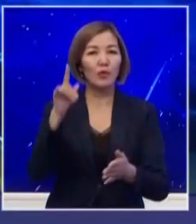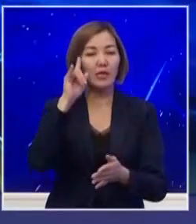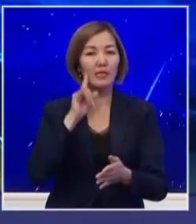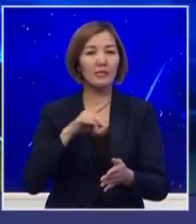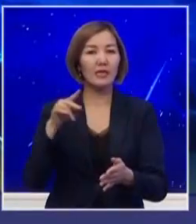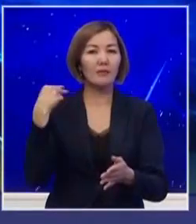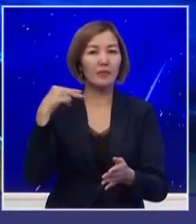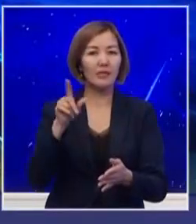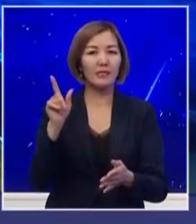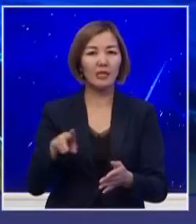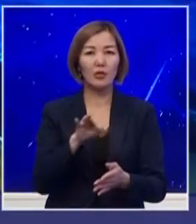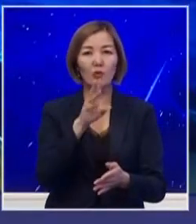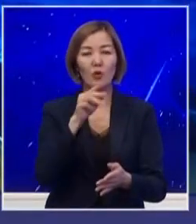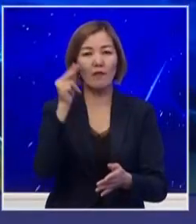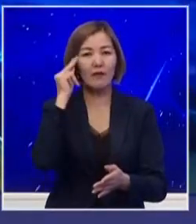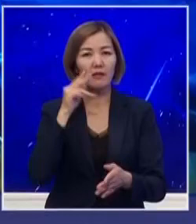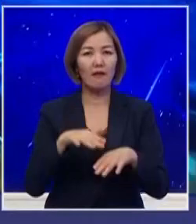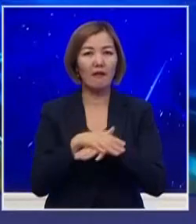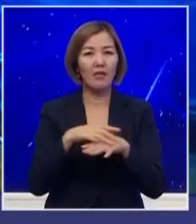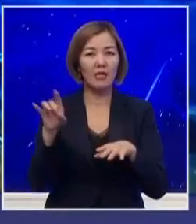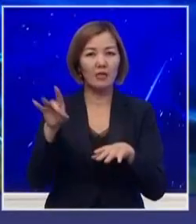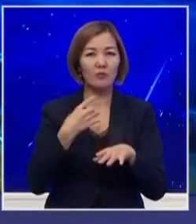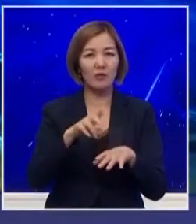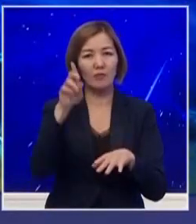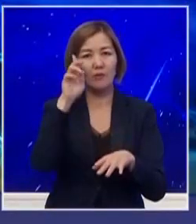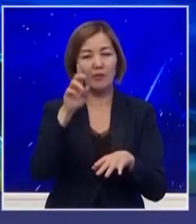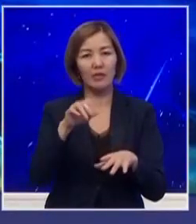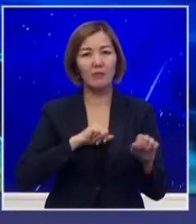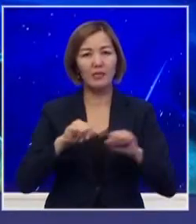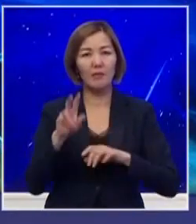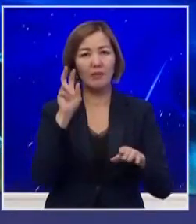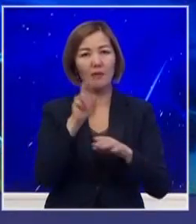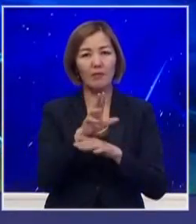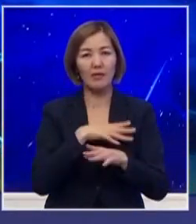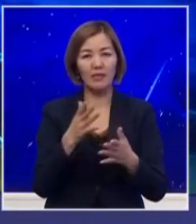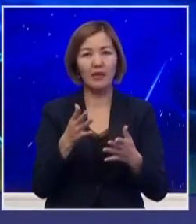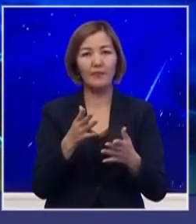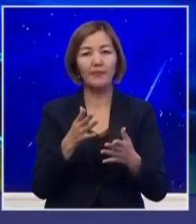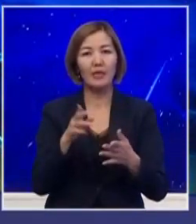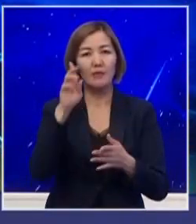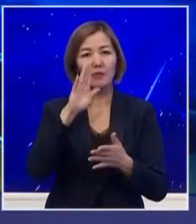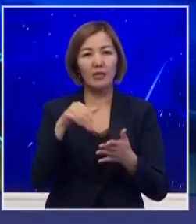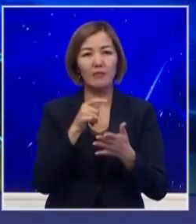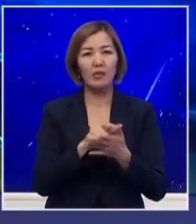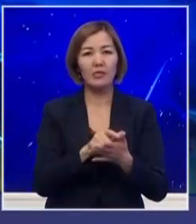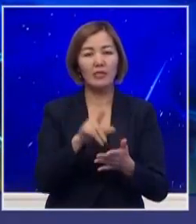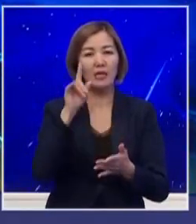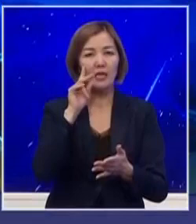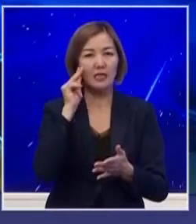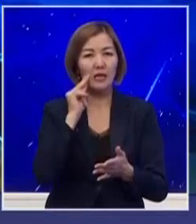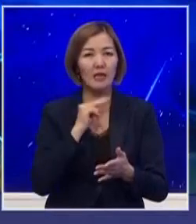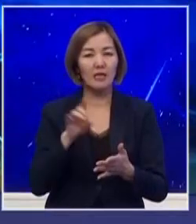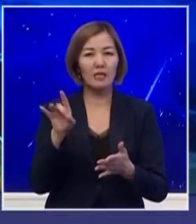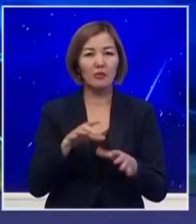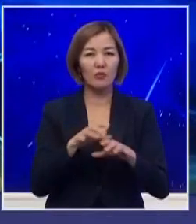Бүгін Қазақстан президенті Қасым-Жомарт Тоқаев Қытай Халық Республикасына мемлекеттік сапармен барды. Сапар аясында мемлекет басшысы